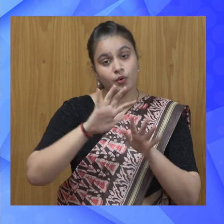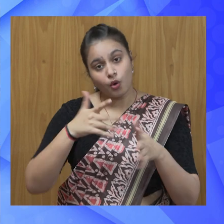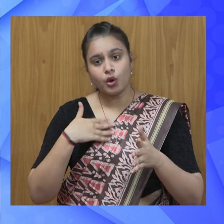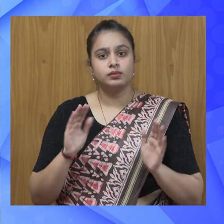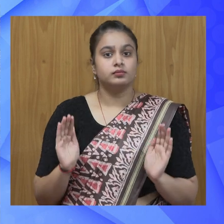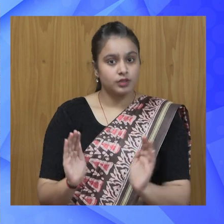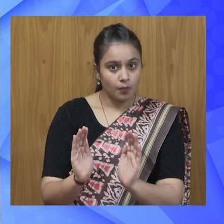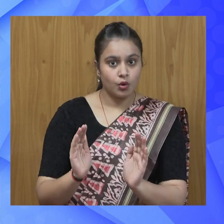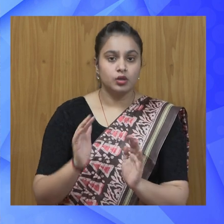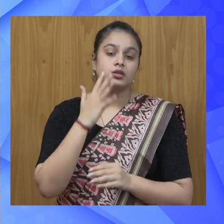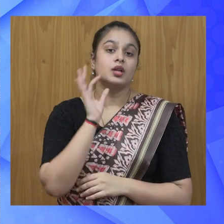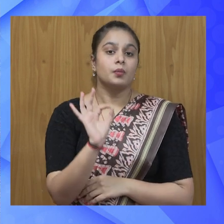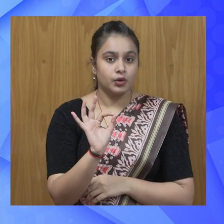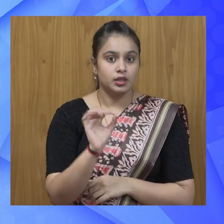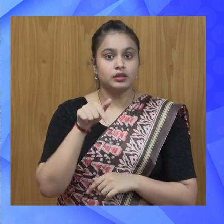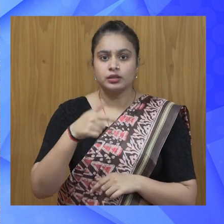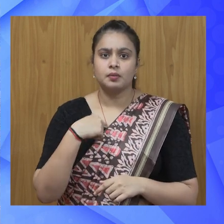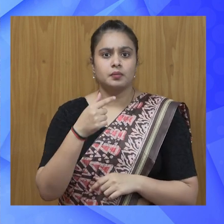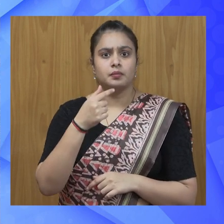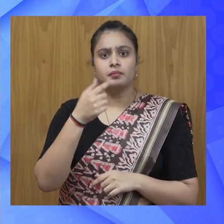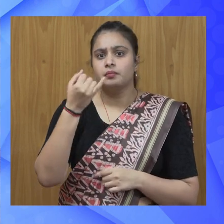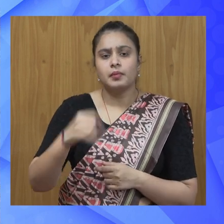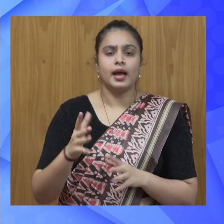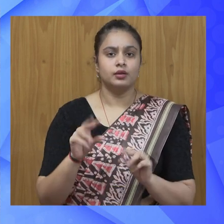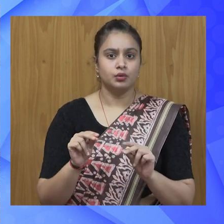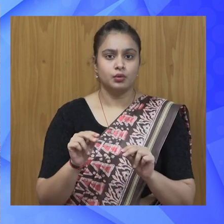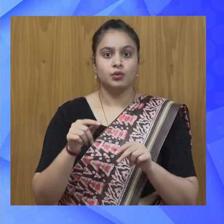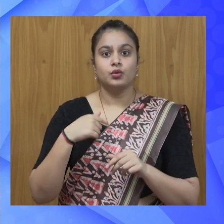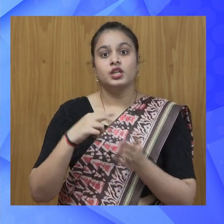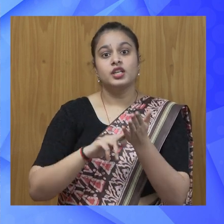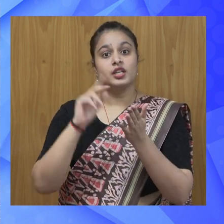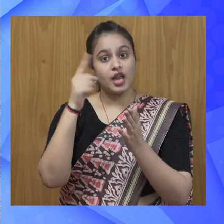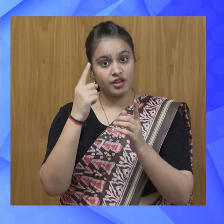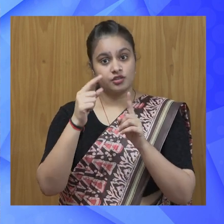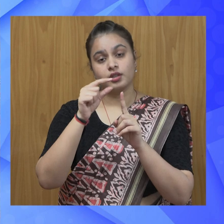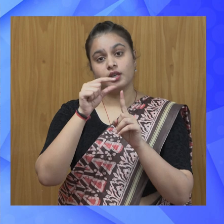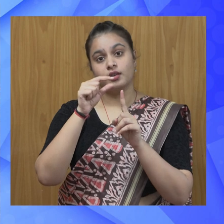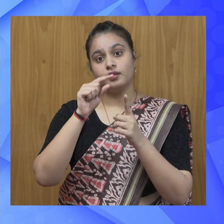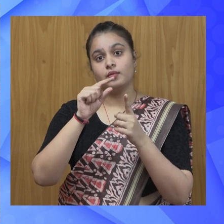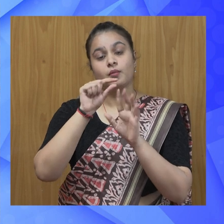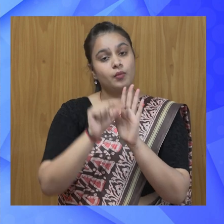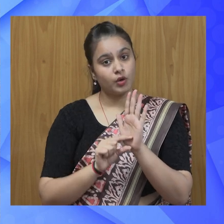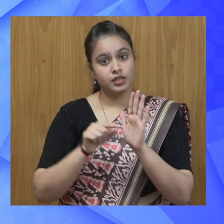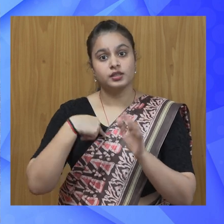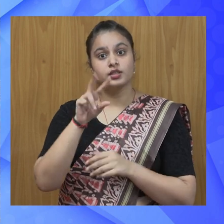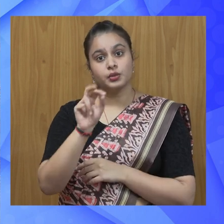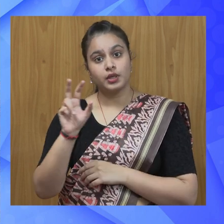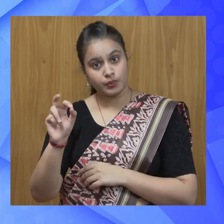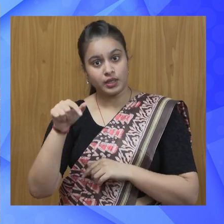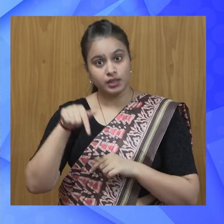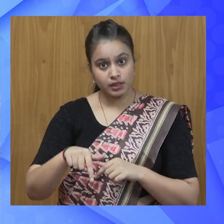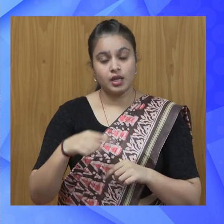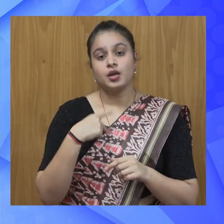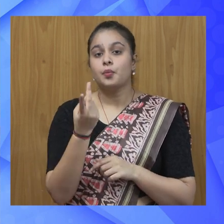समर्थन देना बहुत जरूरी है और इसमें कोई बुराई नहीं है. राष्ट्रीय शिक्षा नीति 2020 जो है वो मानसिक स्वास्थ्य और